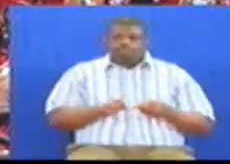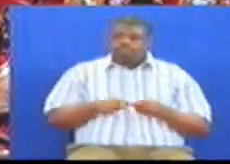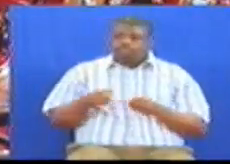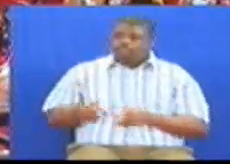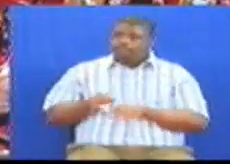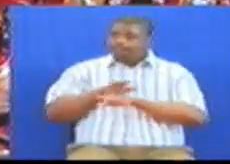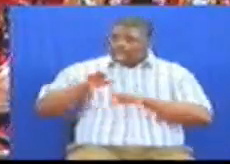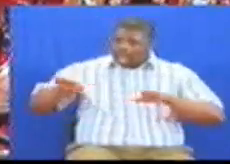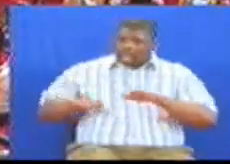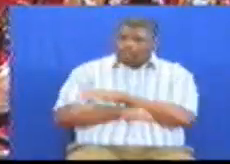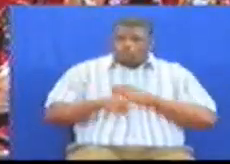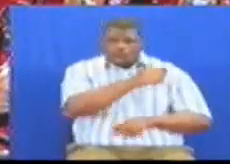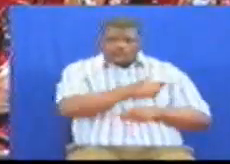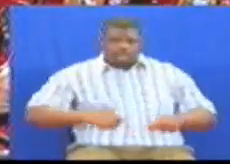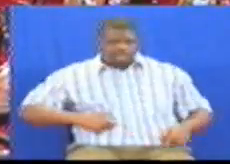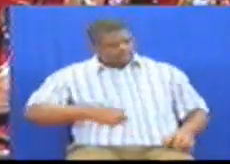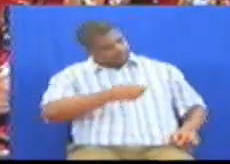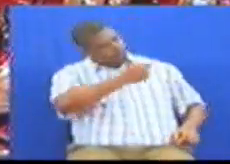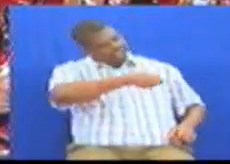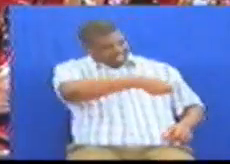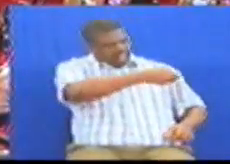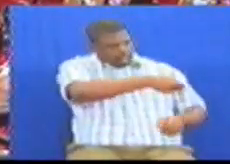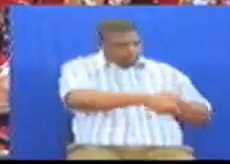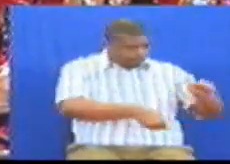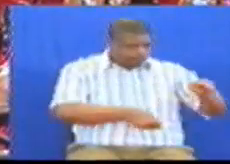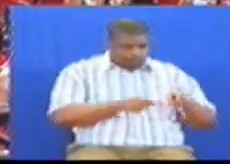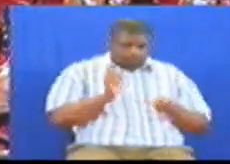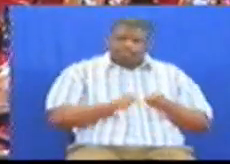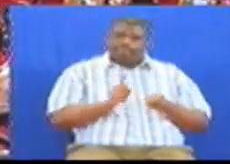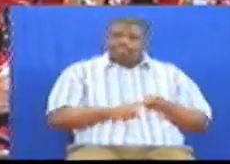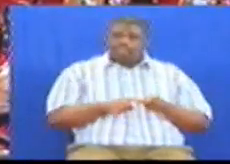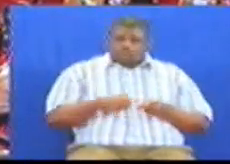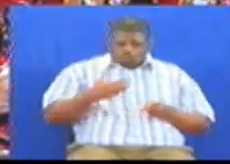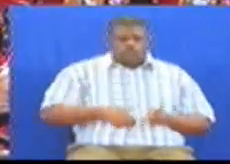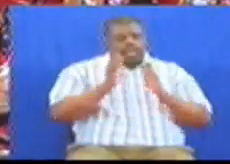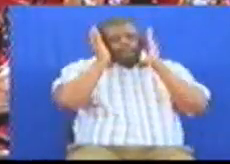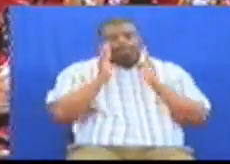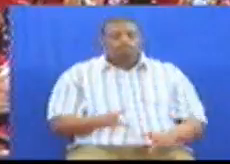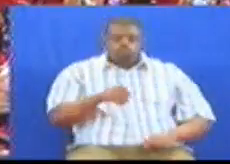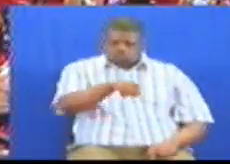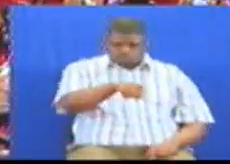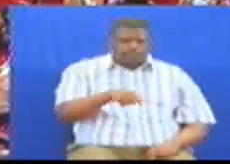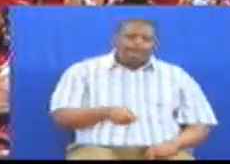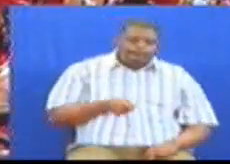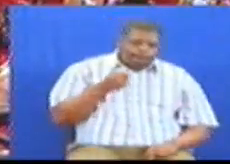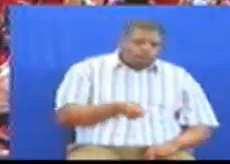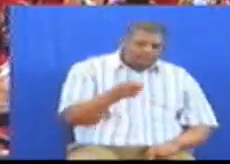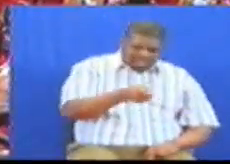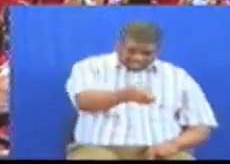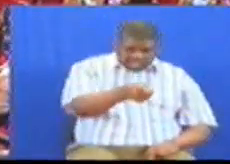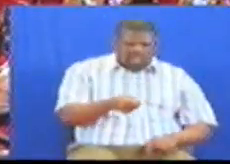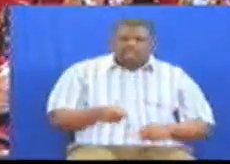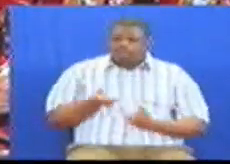rais Mama Samia Suluhu, lakini pia mheshimiwa waziri mkuu Kassim Majaliwa Majaliwa. Wote